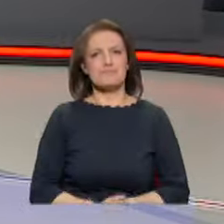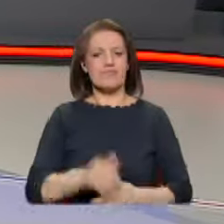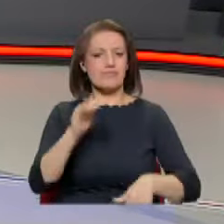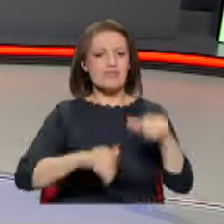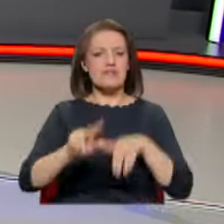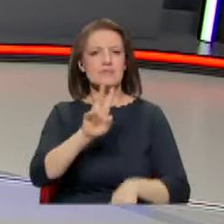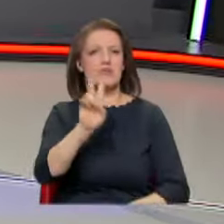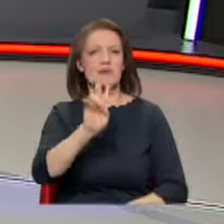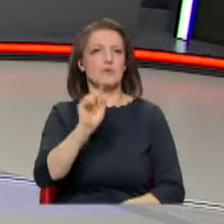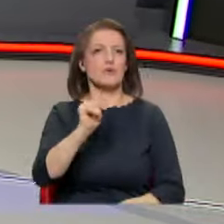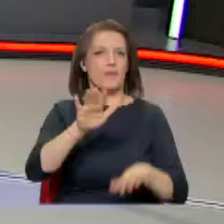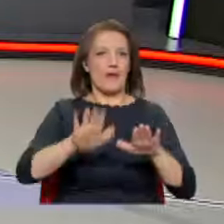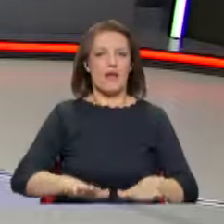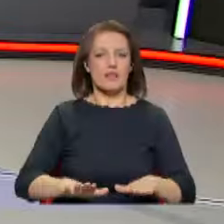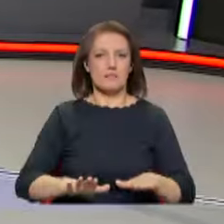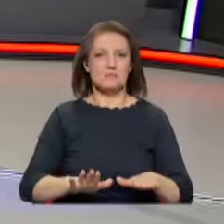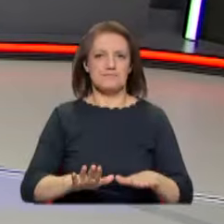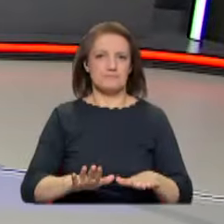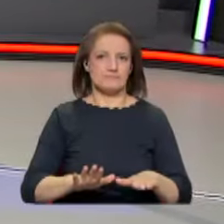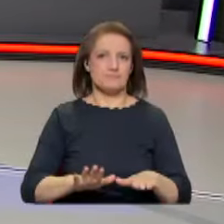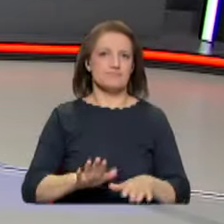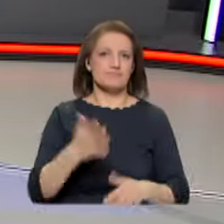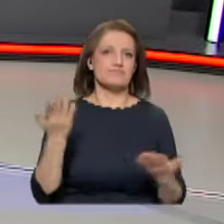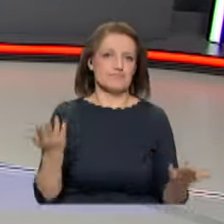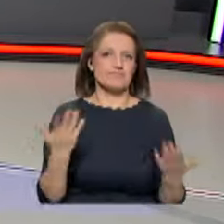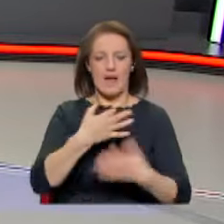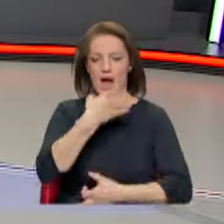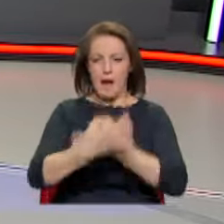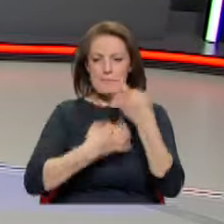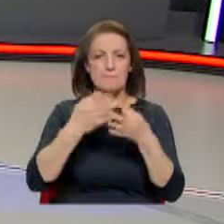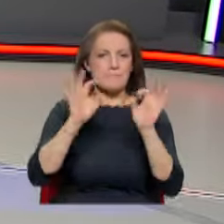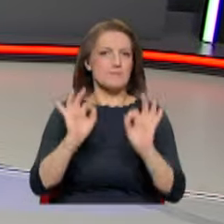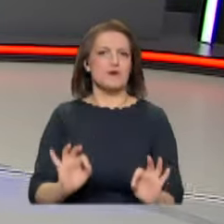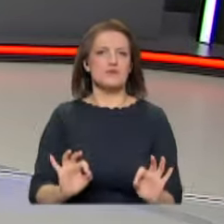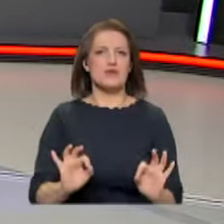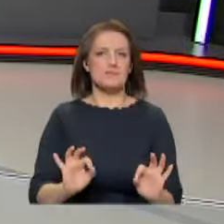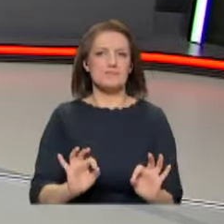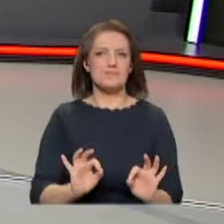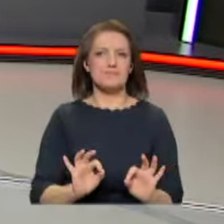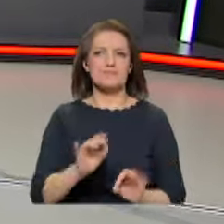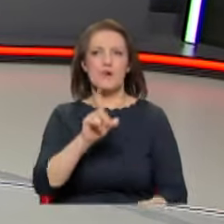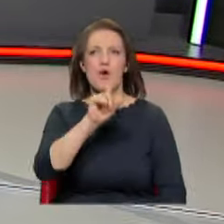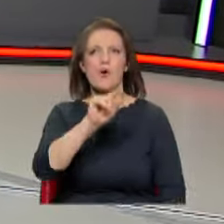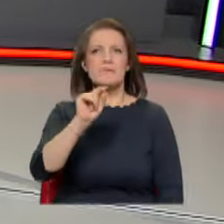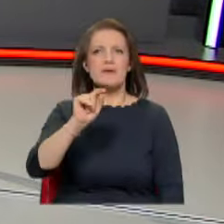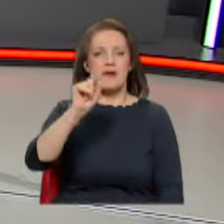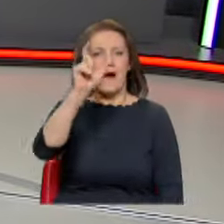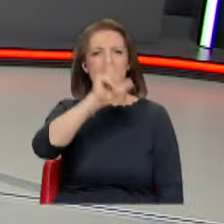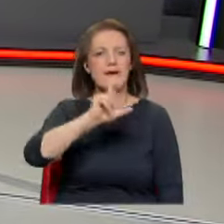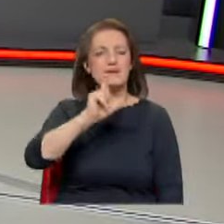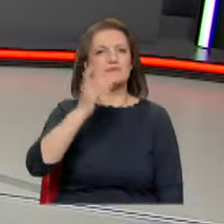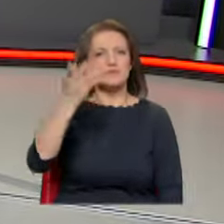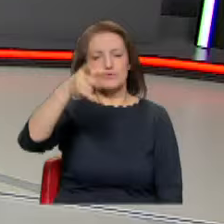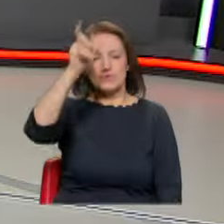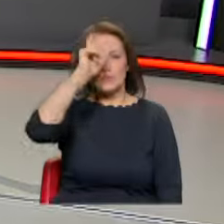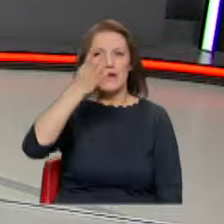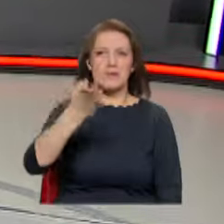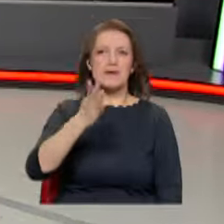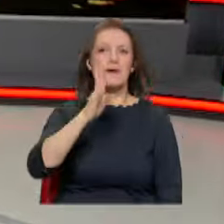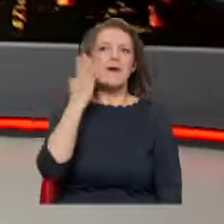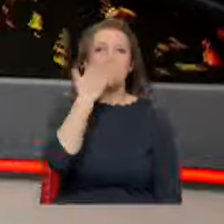Seçime de 20 gün kaldı. Ama haberlerimize başlayalım. 11 ayın sultanı Ramazan